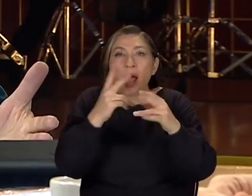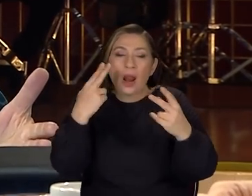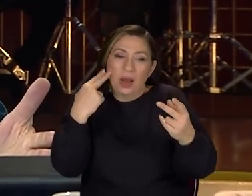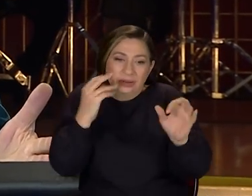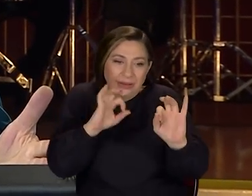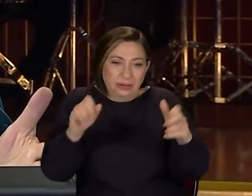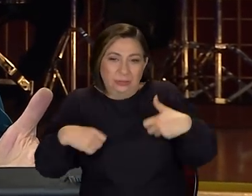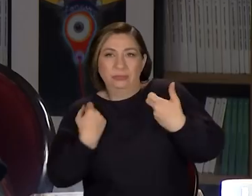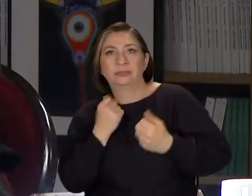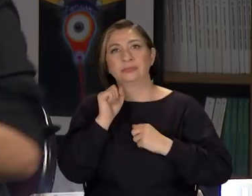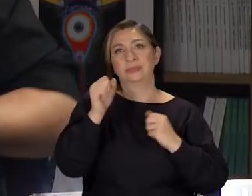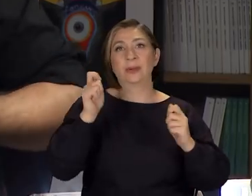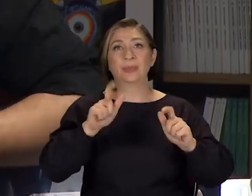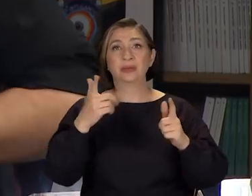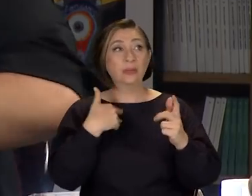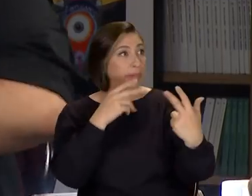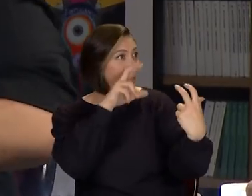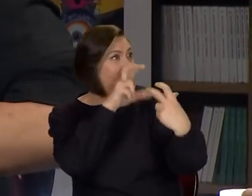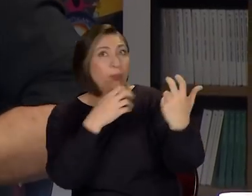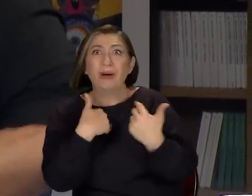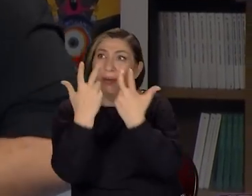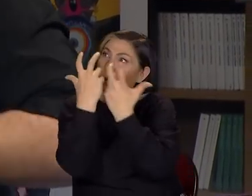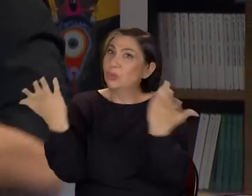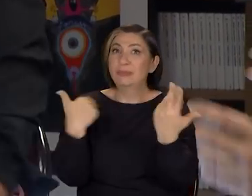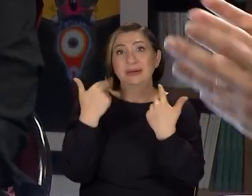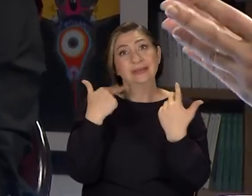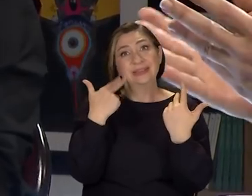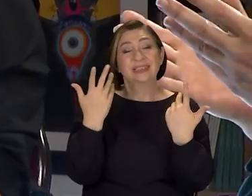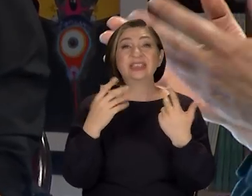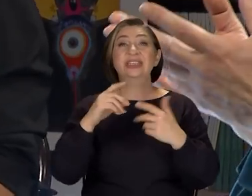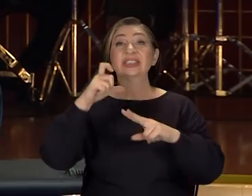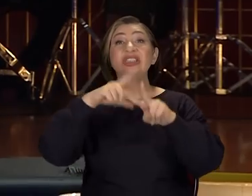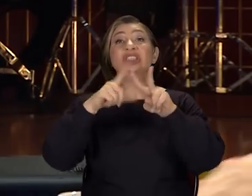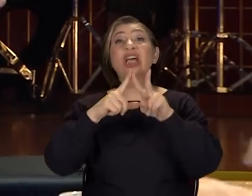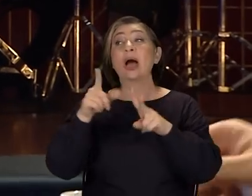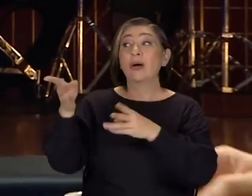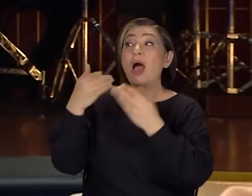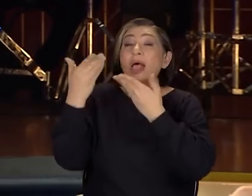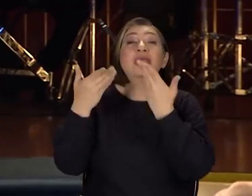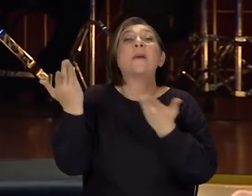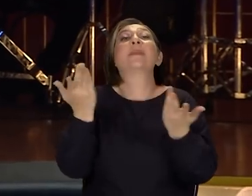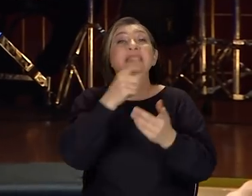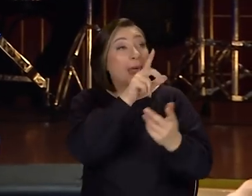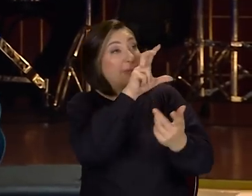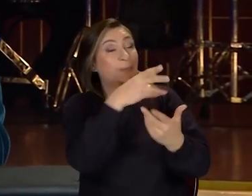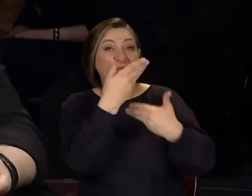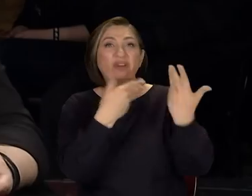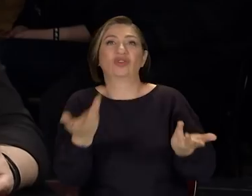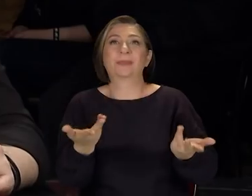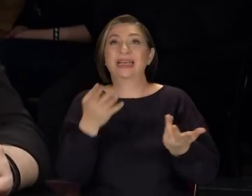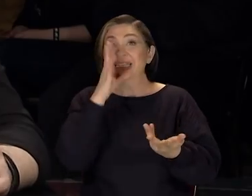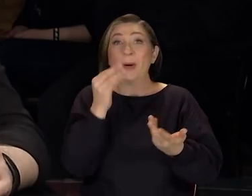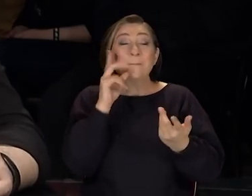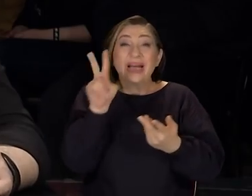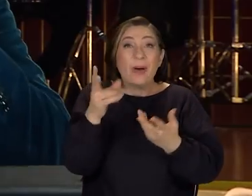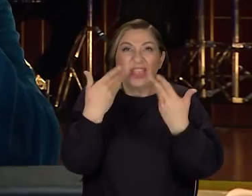Ahlaksız hareketler yapmak lazım. Niye bana bakarak efendim ben yine... Ya Can Gox'a bakıp anlatılacak bir durum yok. Sana bakıp anlatacağım. Kime